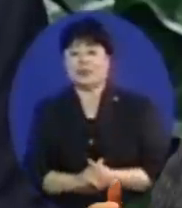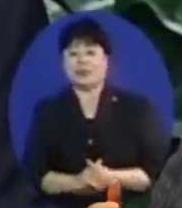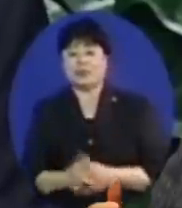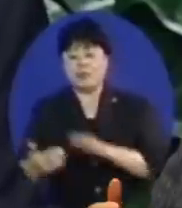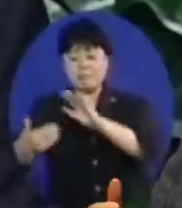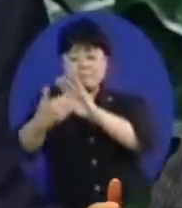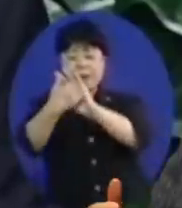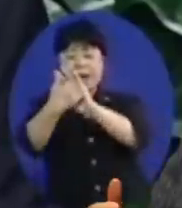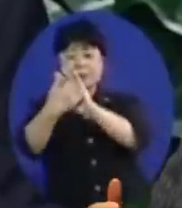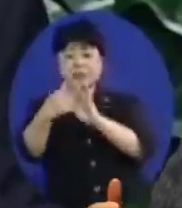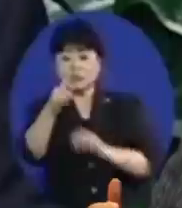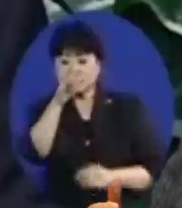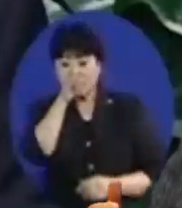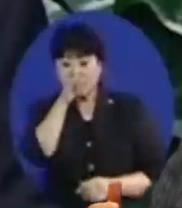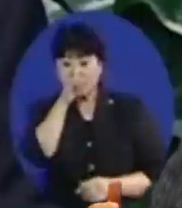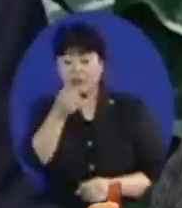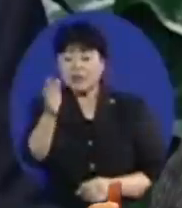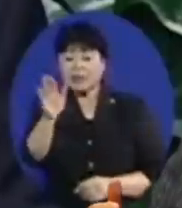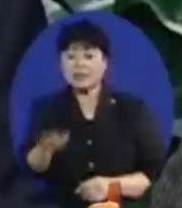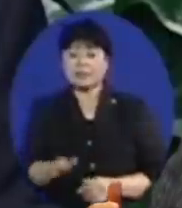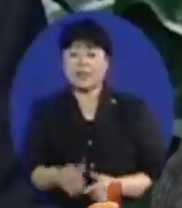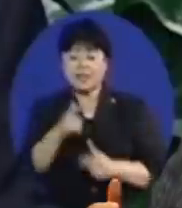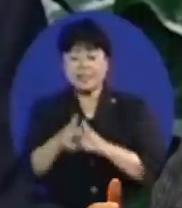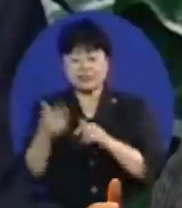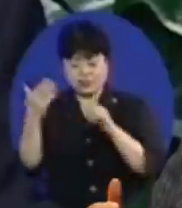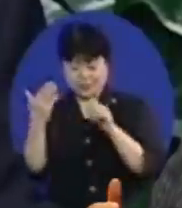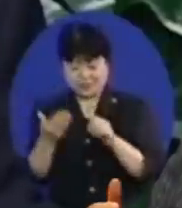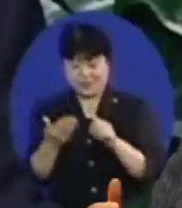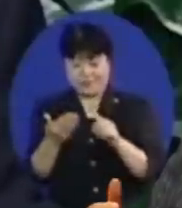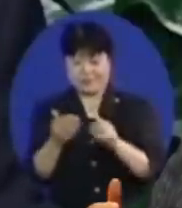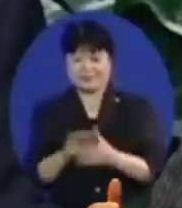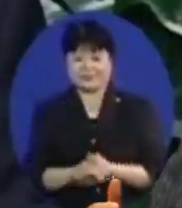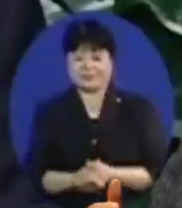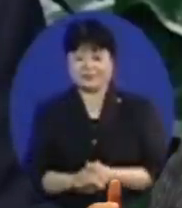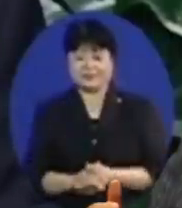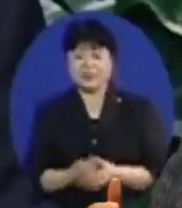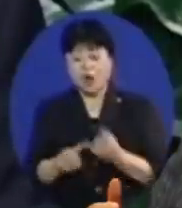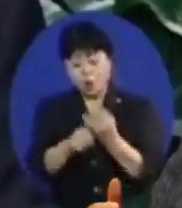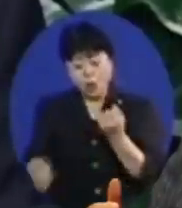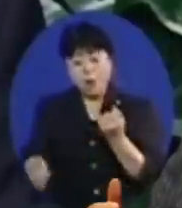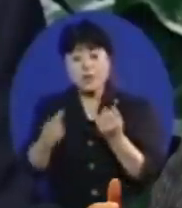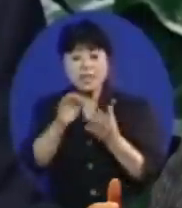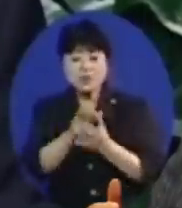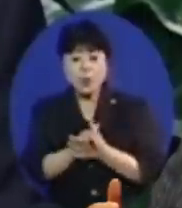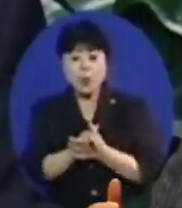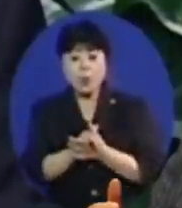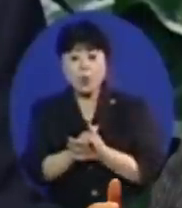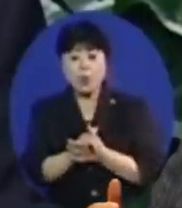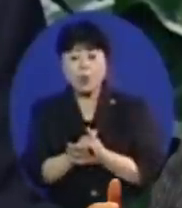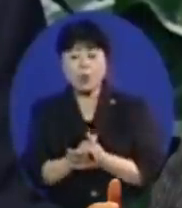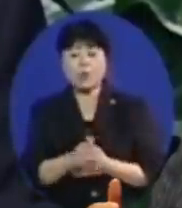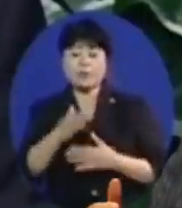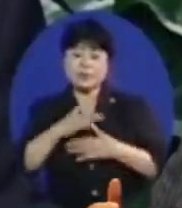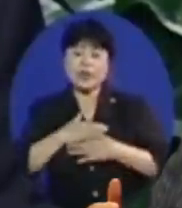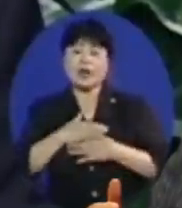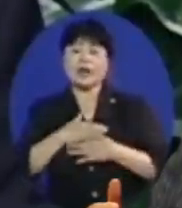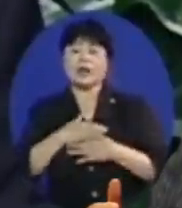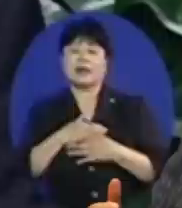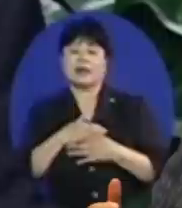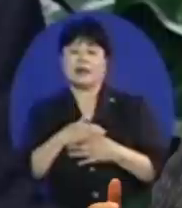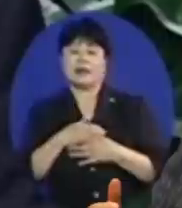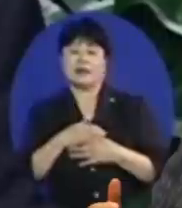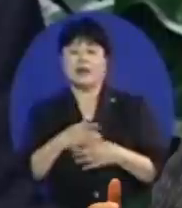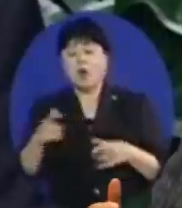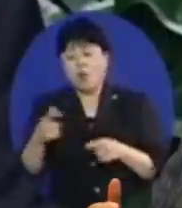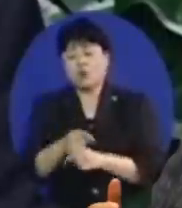수가 있는 것입니다. 그래서 예수님께서 과부의 기도 같은 것도 과부가 나의 은세에 대한